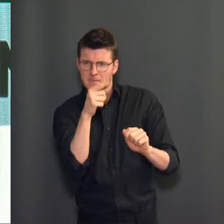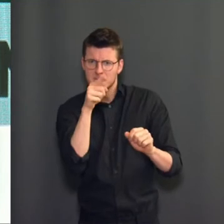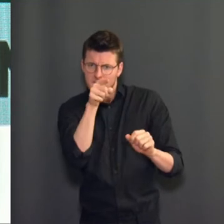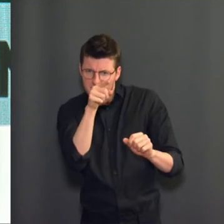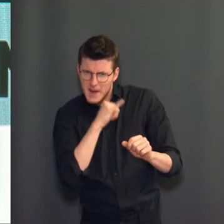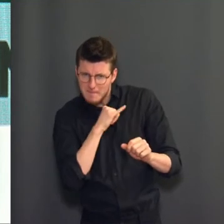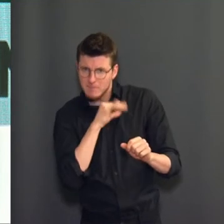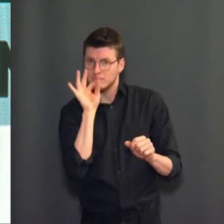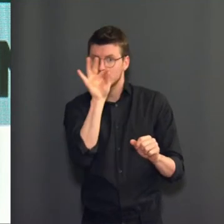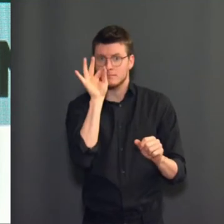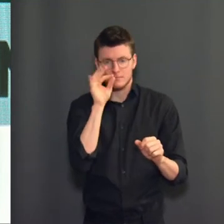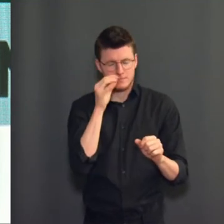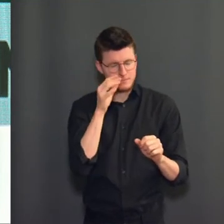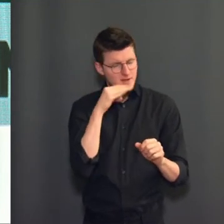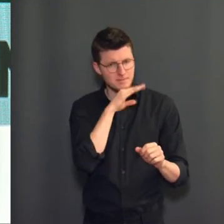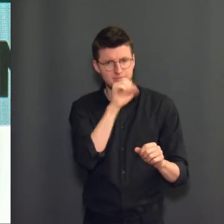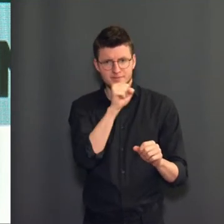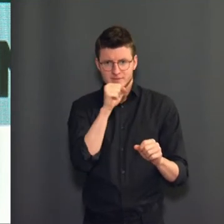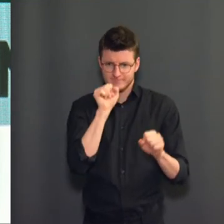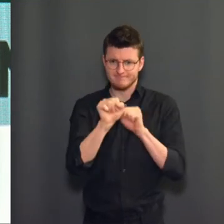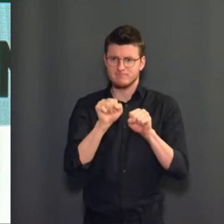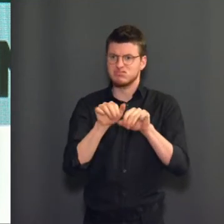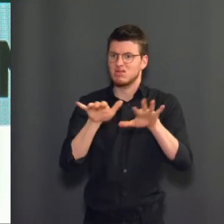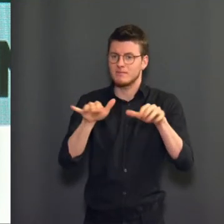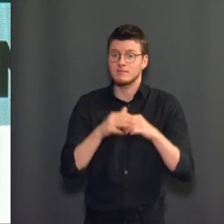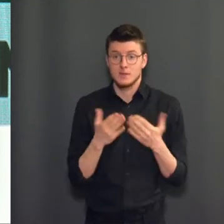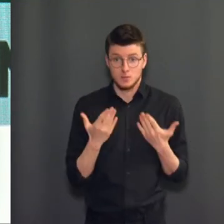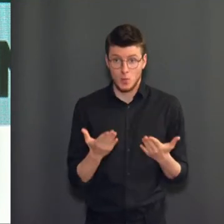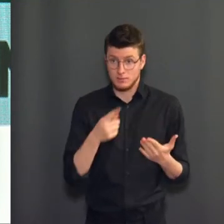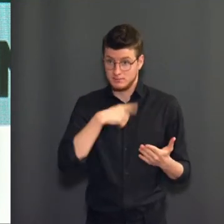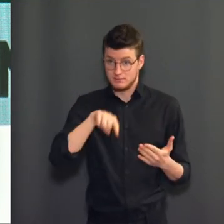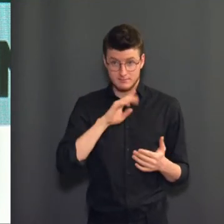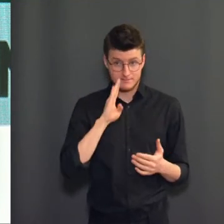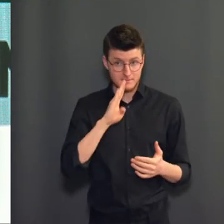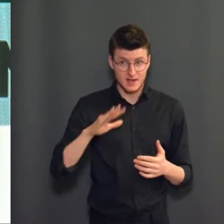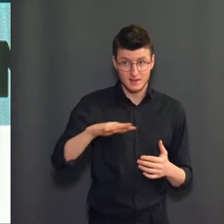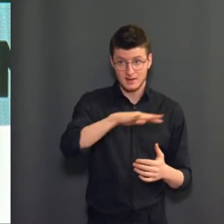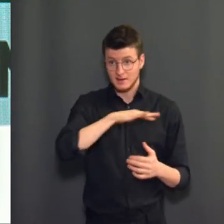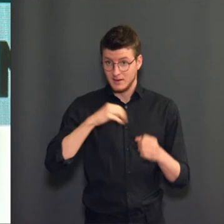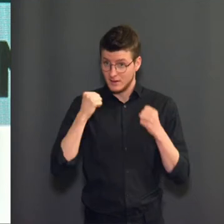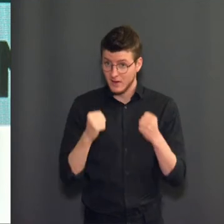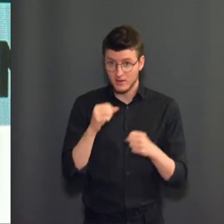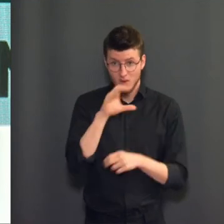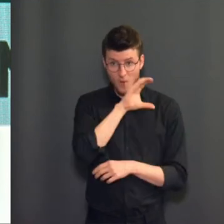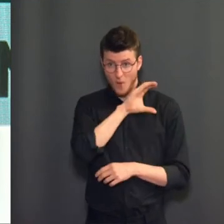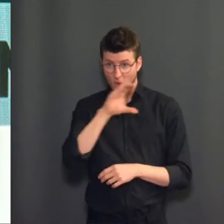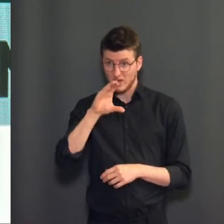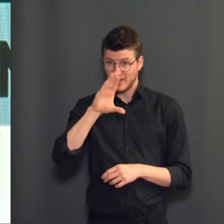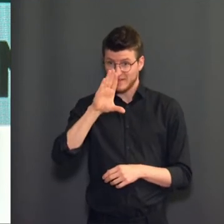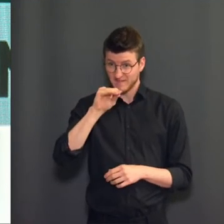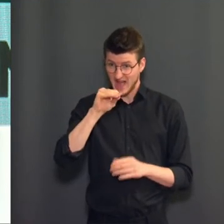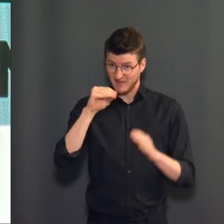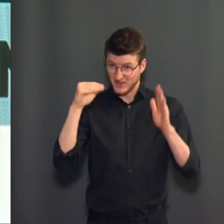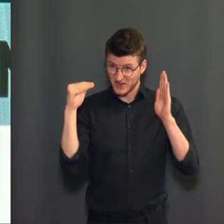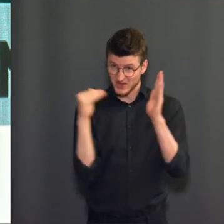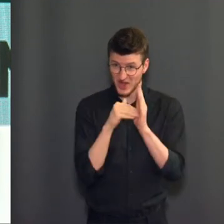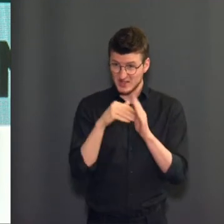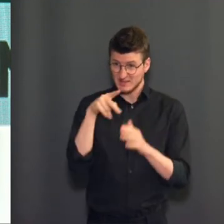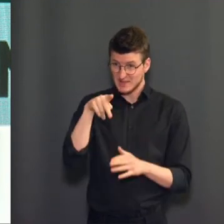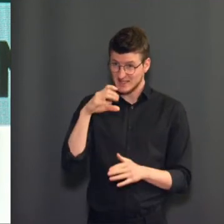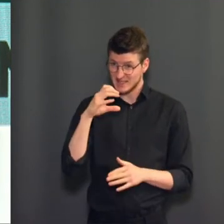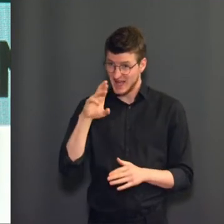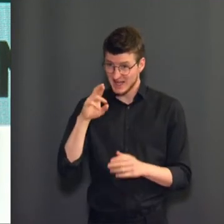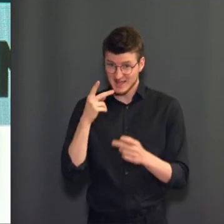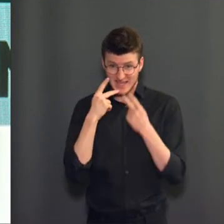Momenteel heeft ons land een capaciteit van 150.000 PCR-testen per dag. En er